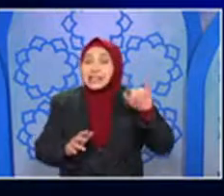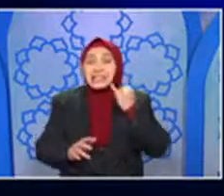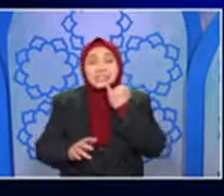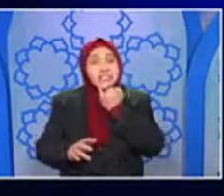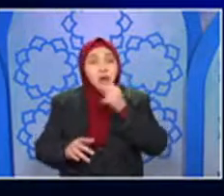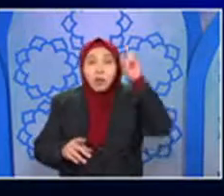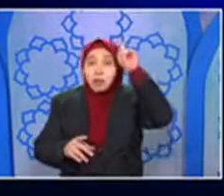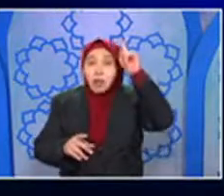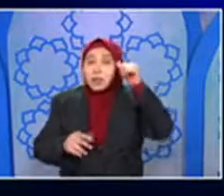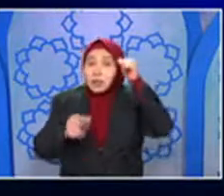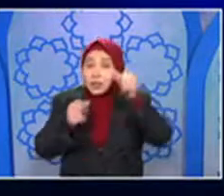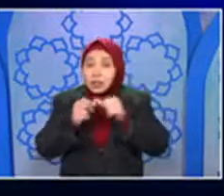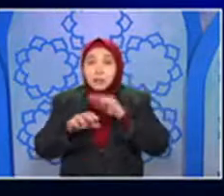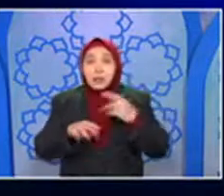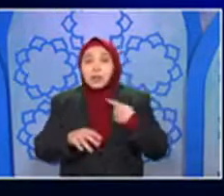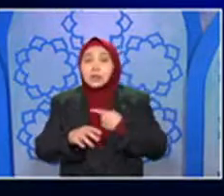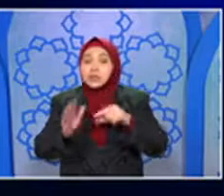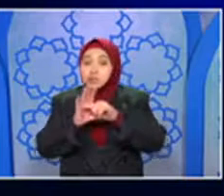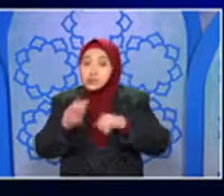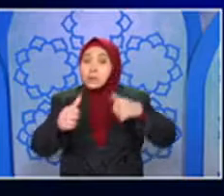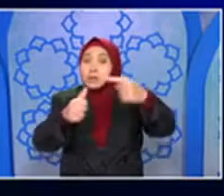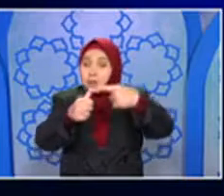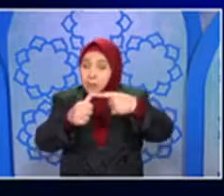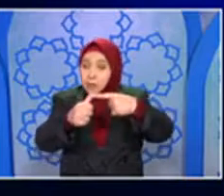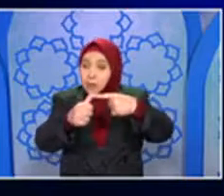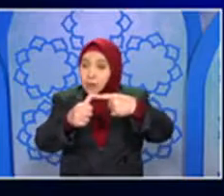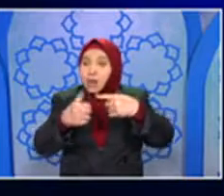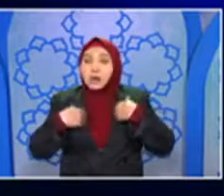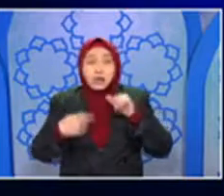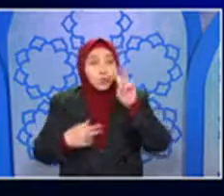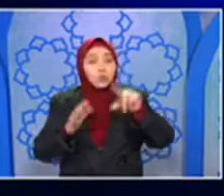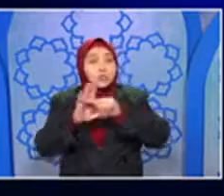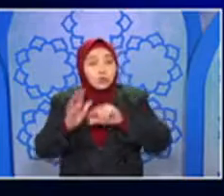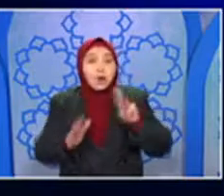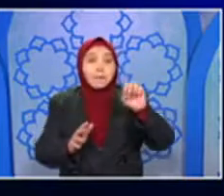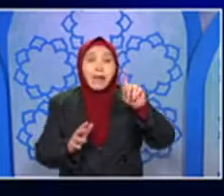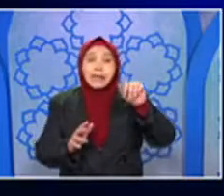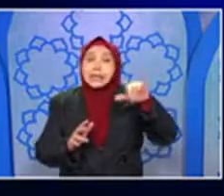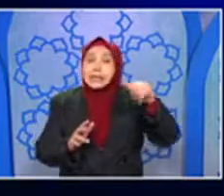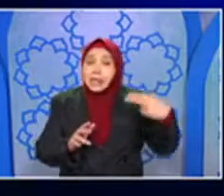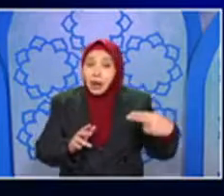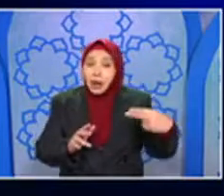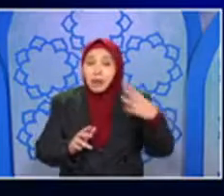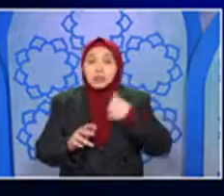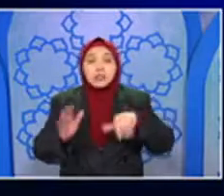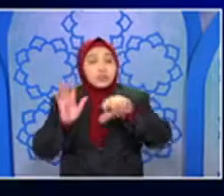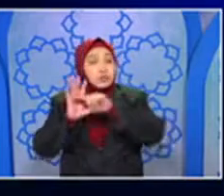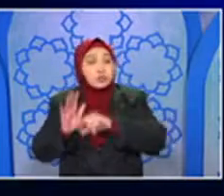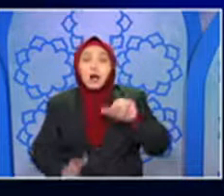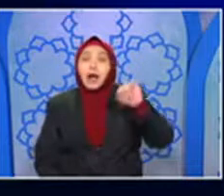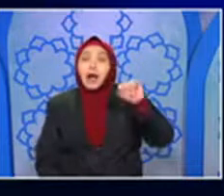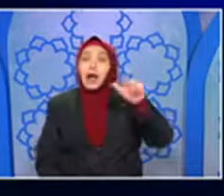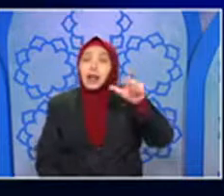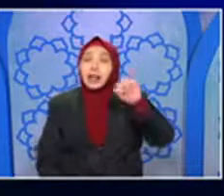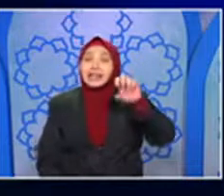kepada kita pada surah pertama, surah Musabbihat ini ada dua surah Makkiyah, surah Musabbihat iaitu surah Al-Isra dan